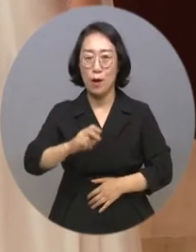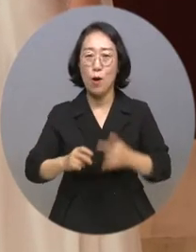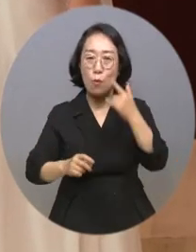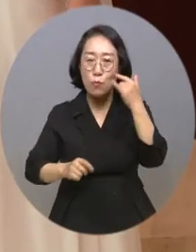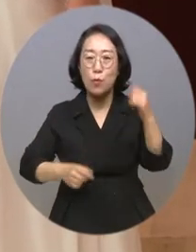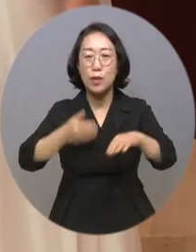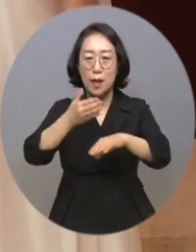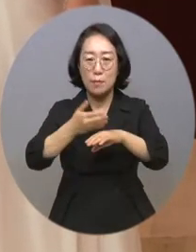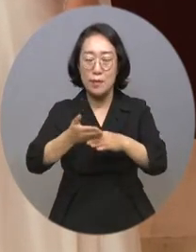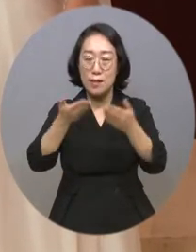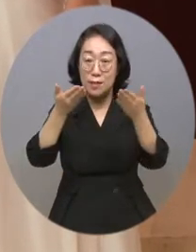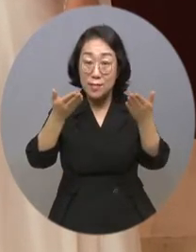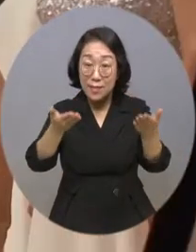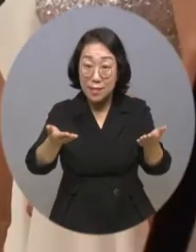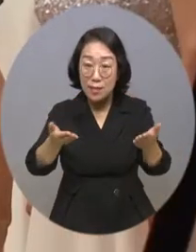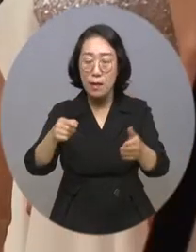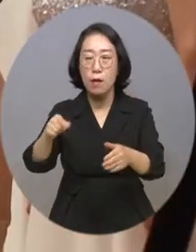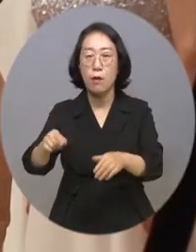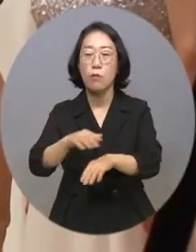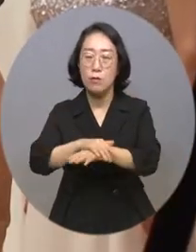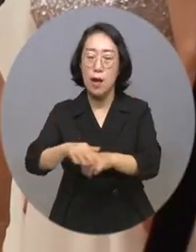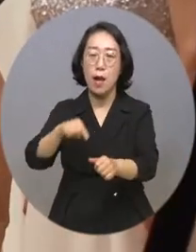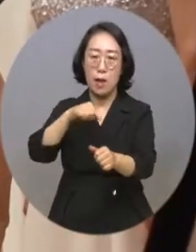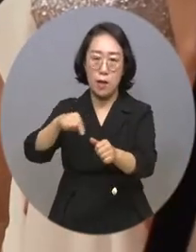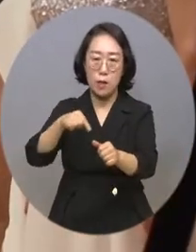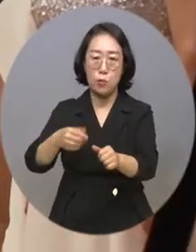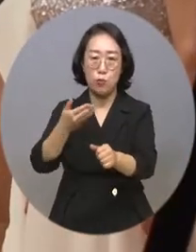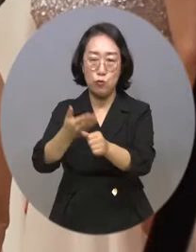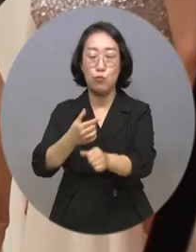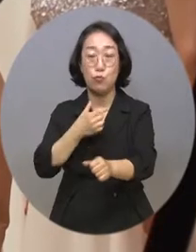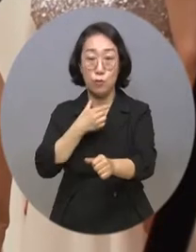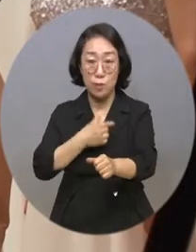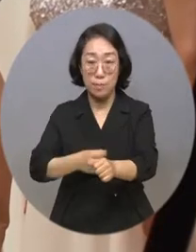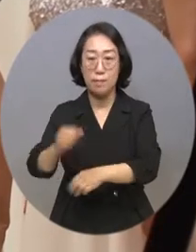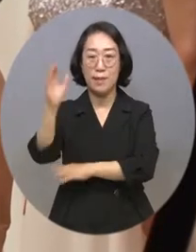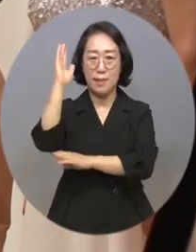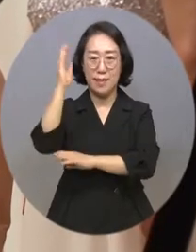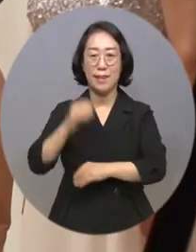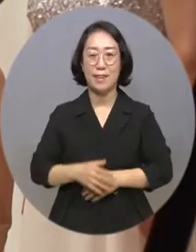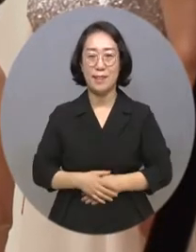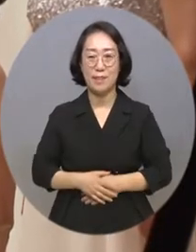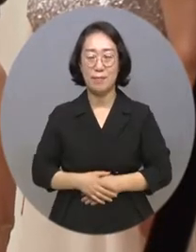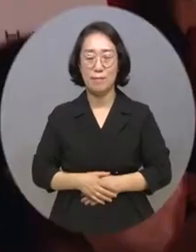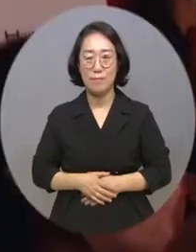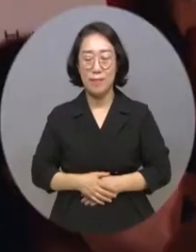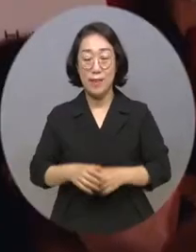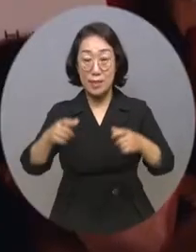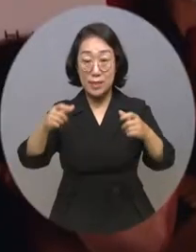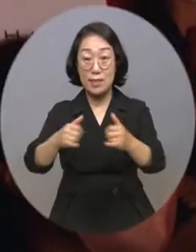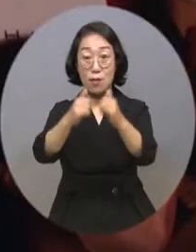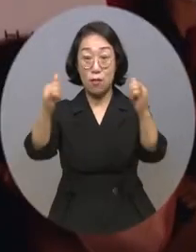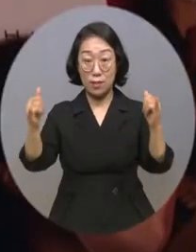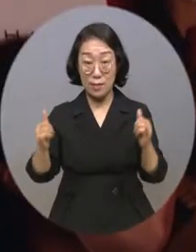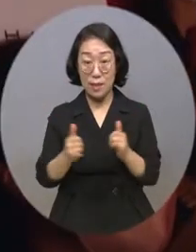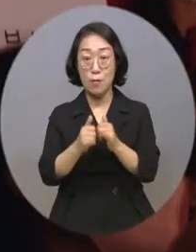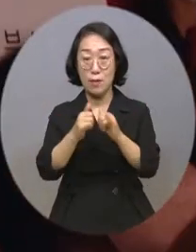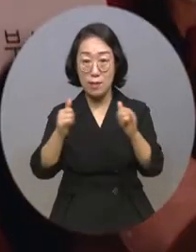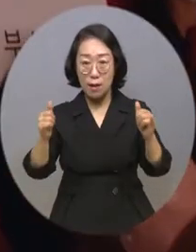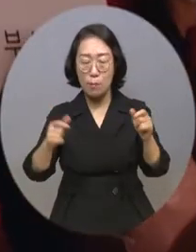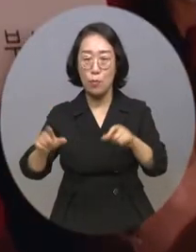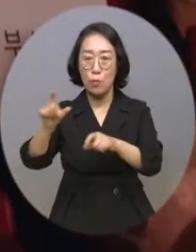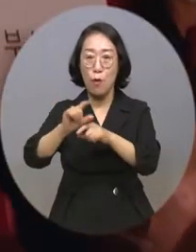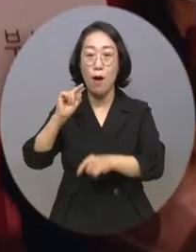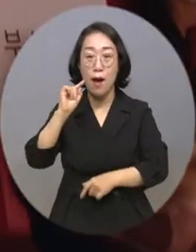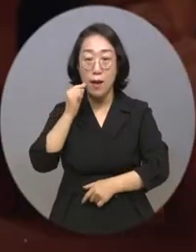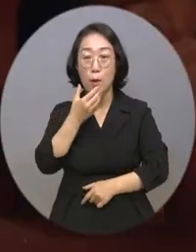감사하는 감성과 이성을 유산으로 물려주었으면 좋겠다고 밝혔습니다. 이를 통해 지역사회 시민들이 한층 더